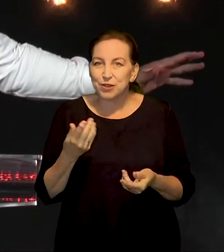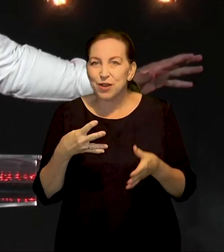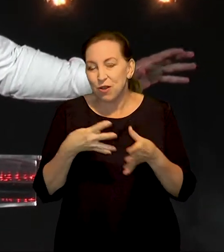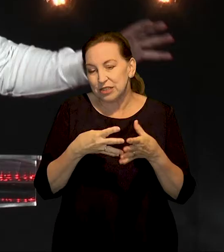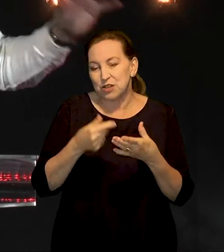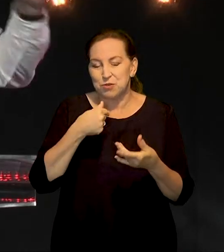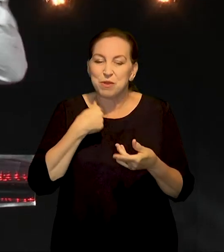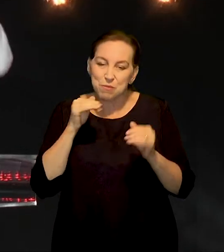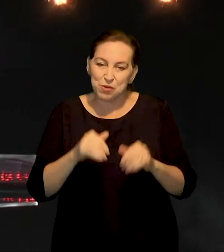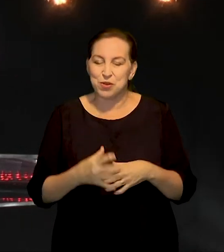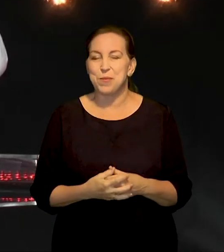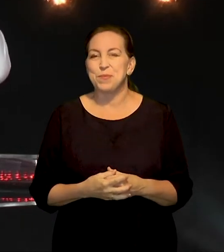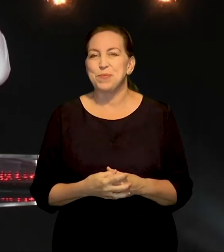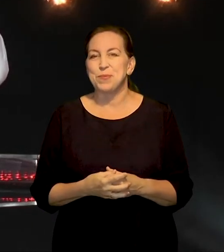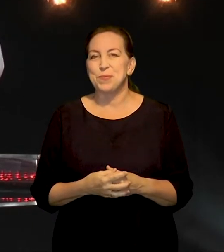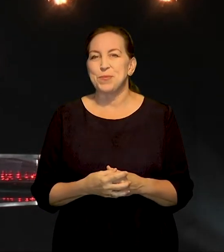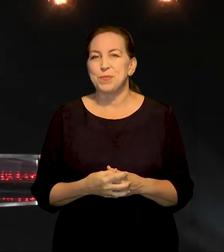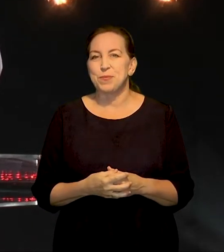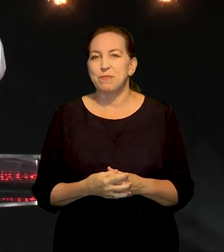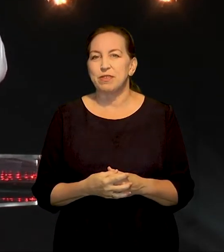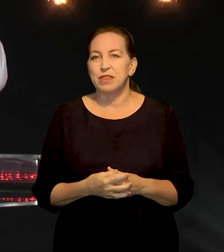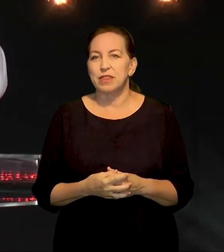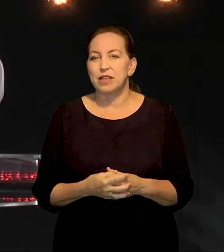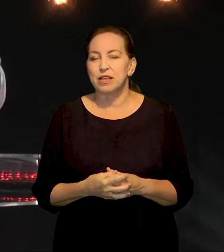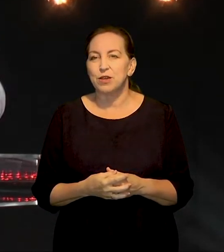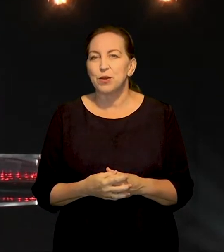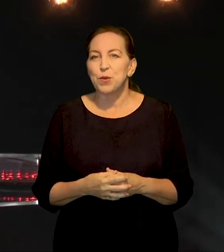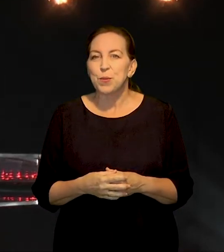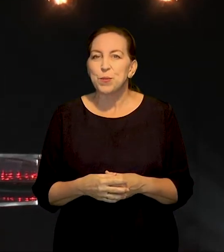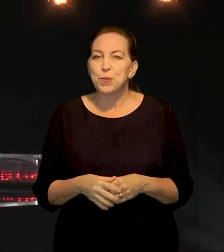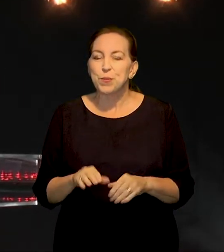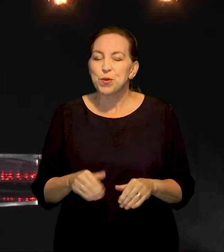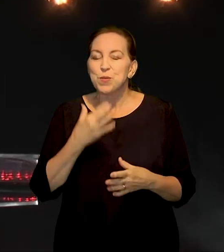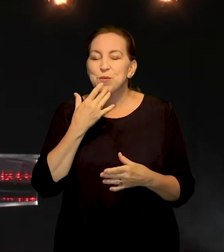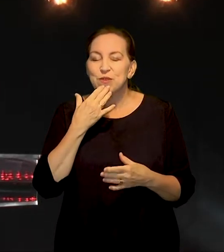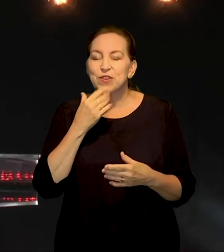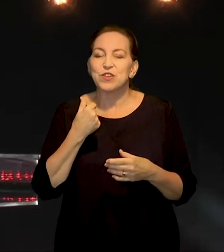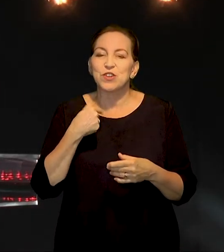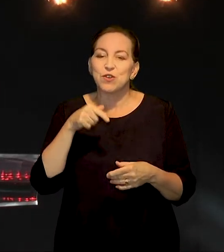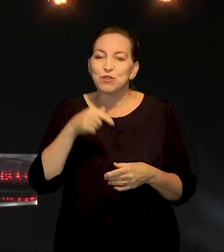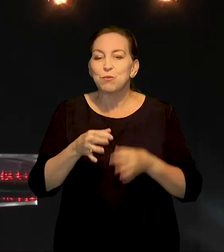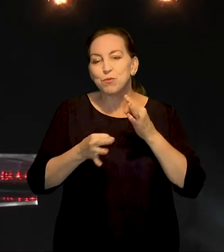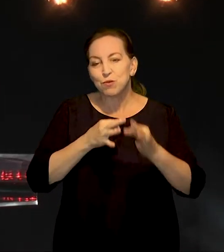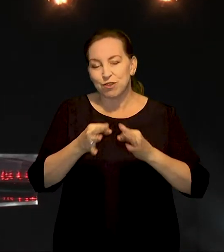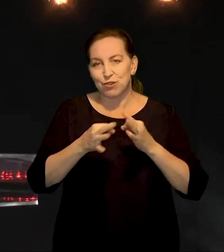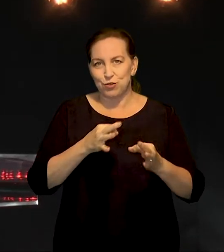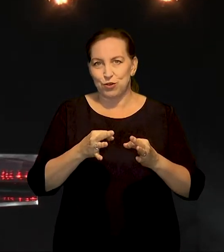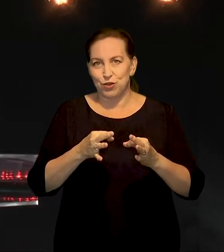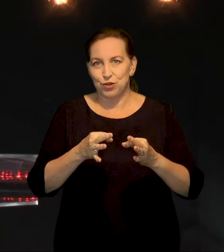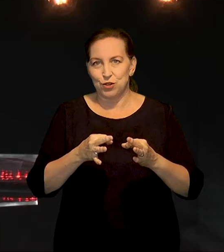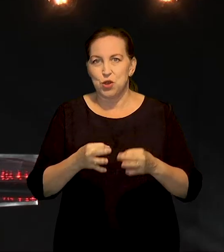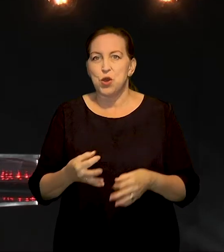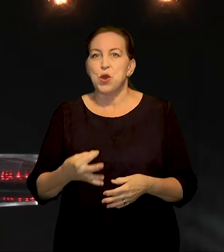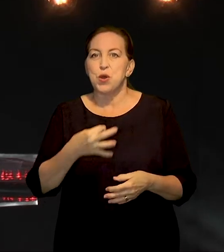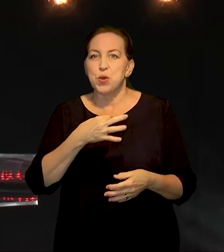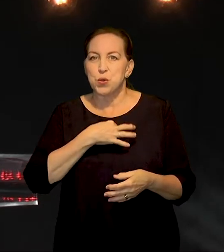tu logika? Jak można zatrudnić kogoś na 1 godzinę i zapłacić mu dniówkę? Że tak pomyślałem, to pewnie też znaczy coś o